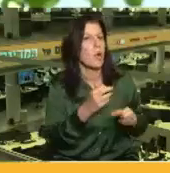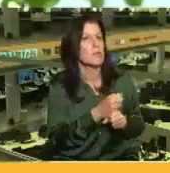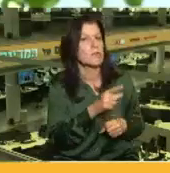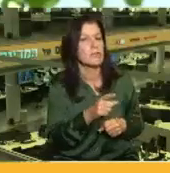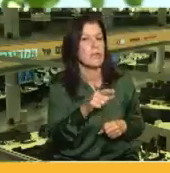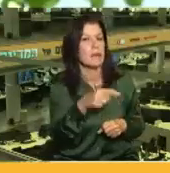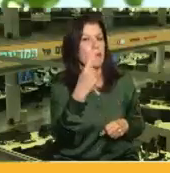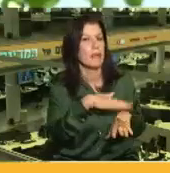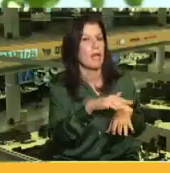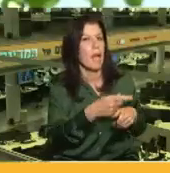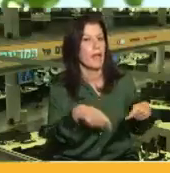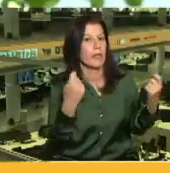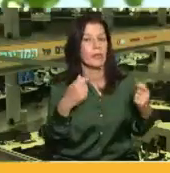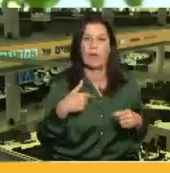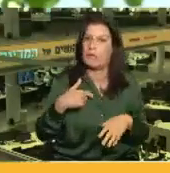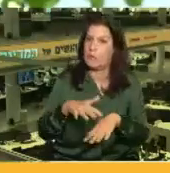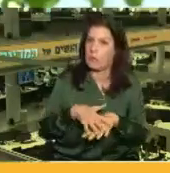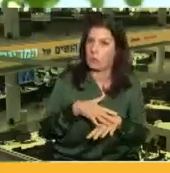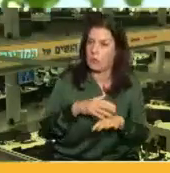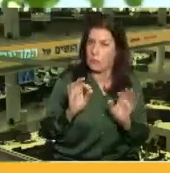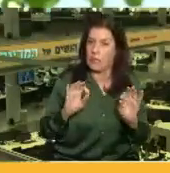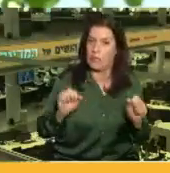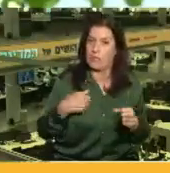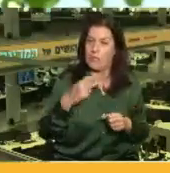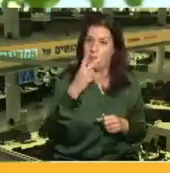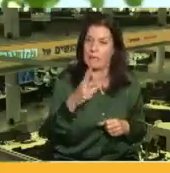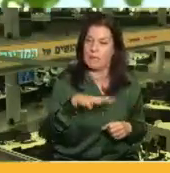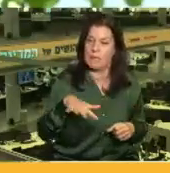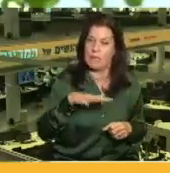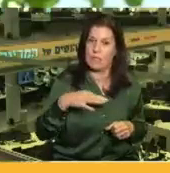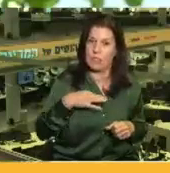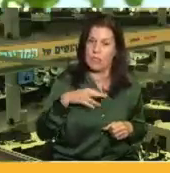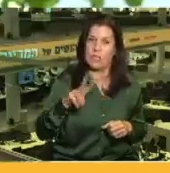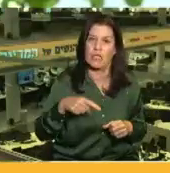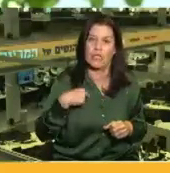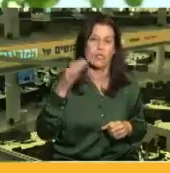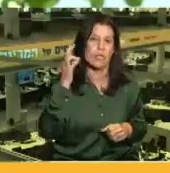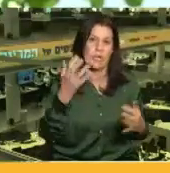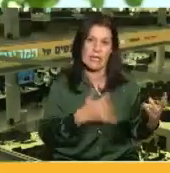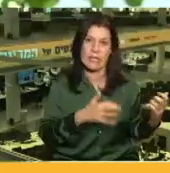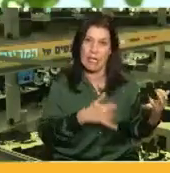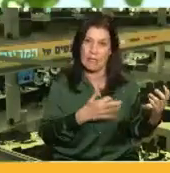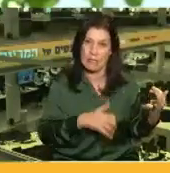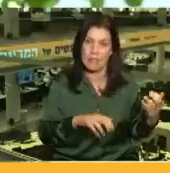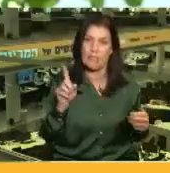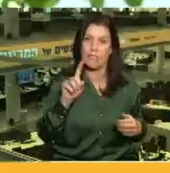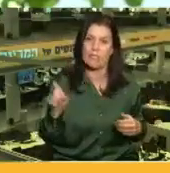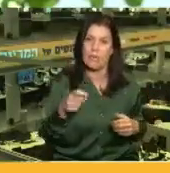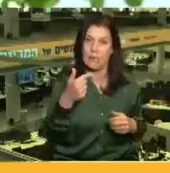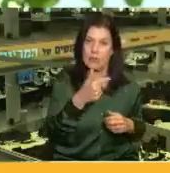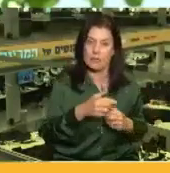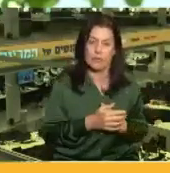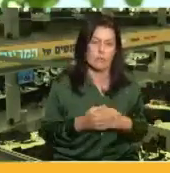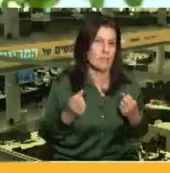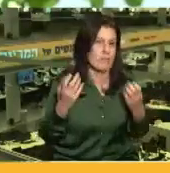אני מרגישה שהרבה הרבה... אם אני מסתכלת סביבי, אז לי יש גיטריסטית שקוראים לה זוהר גינסבורג, והיא גיטריסטית